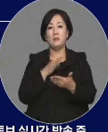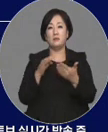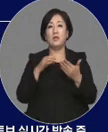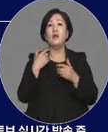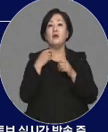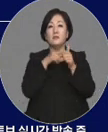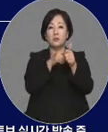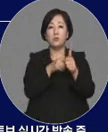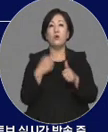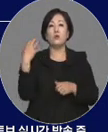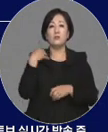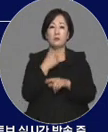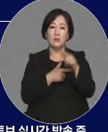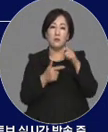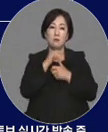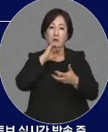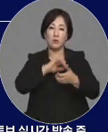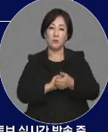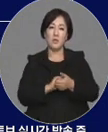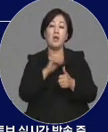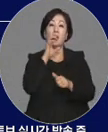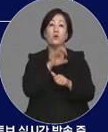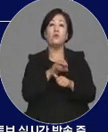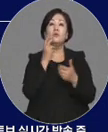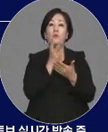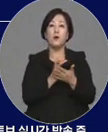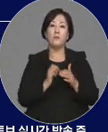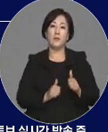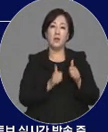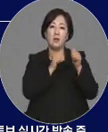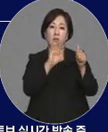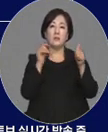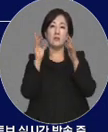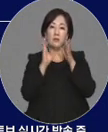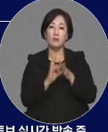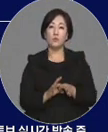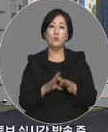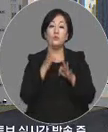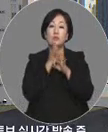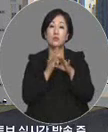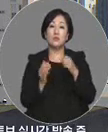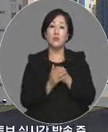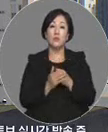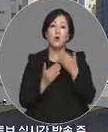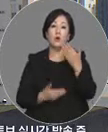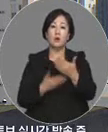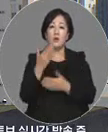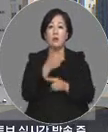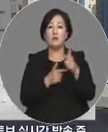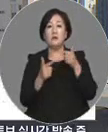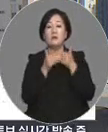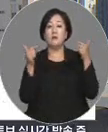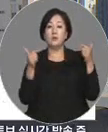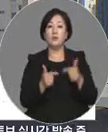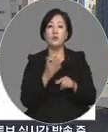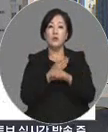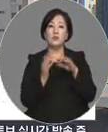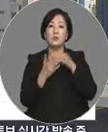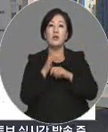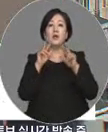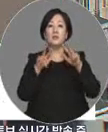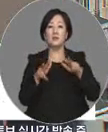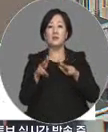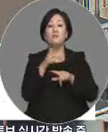등 규제도 계속돼 시장 위축이 한동안 이어질 전망입니다. 거래 절벽이라 불릴 만큼 매기가